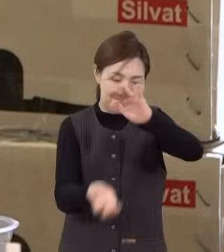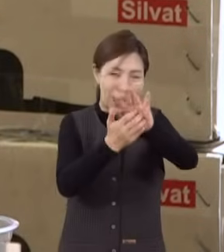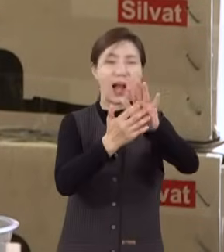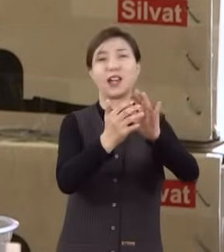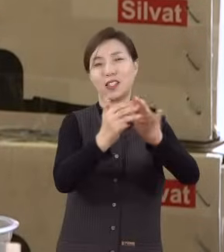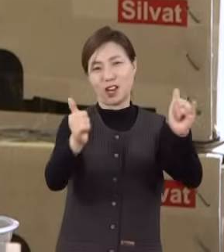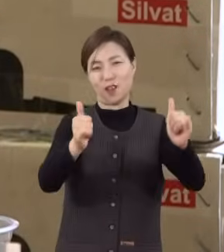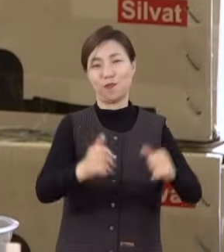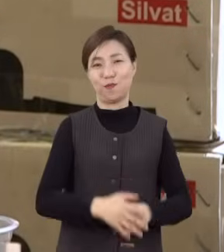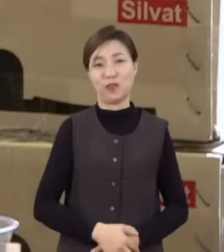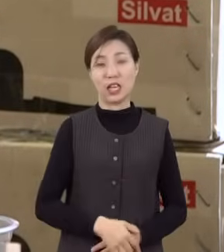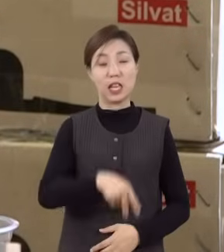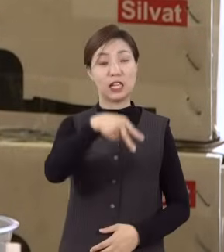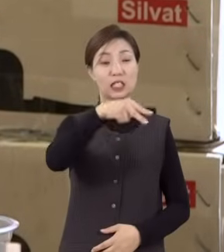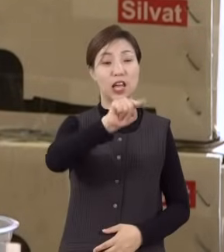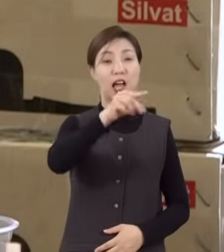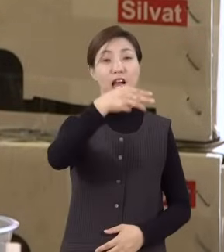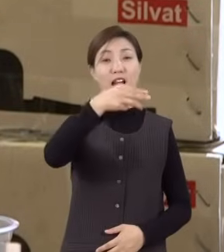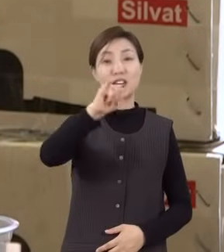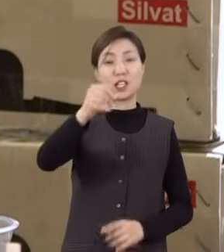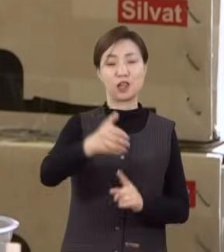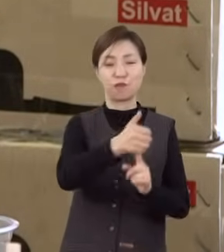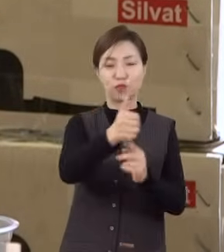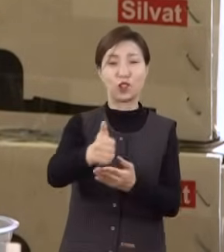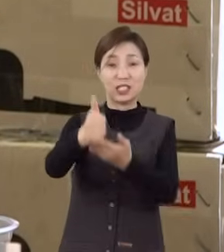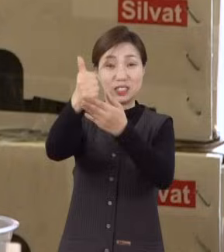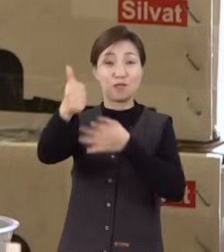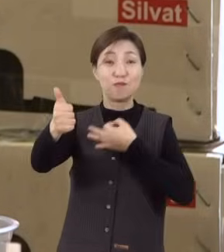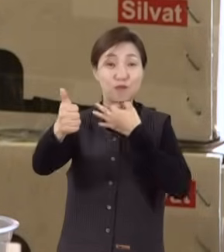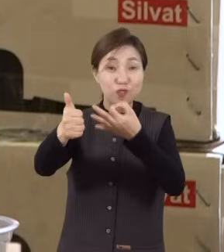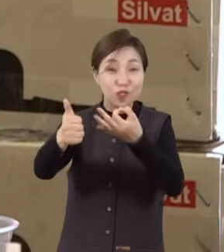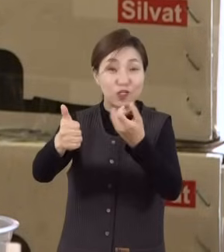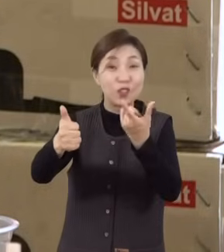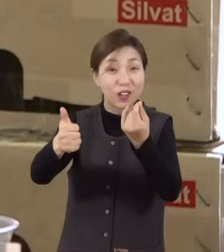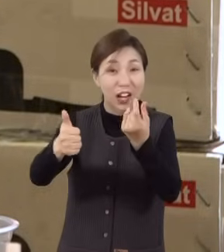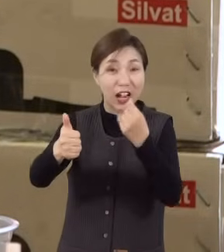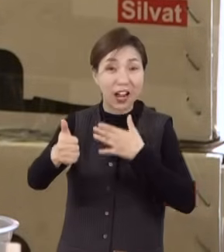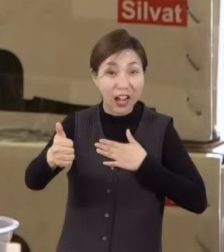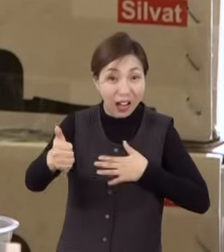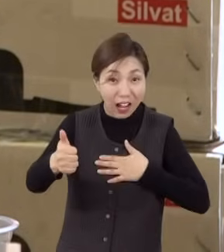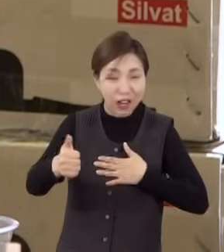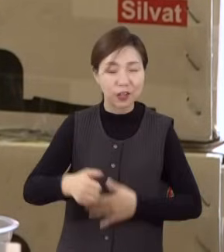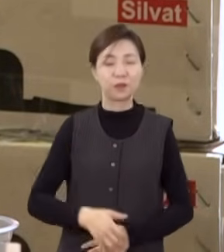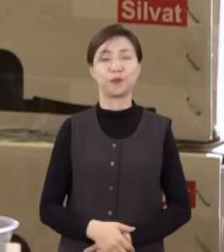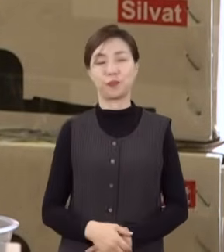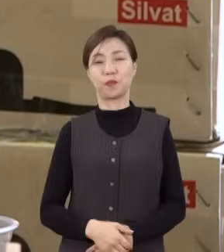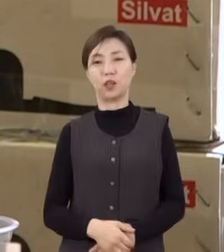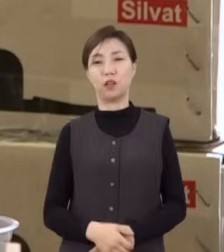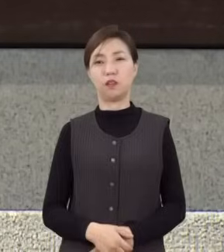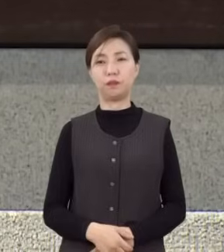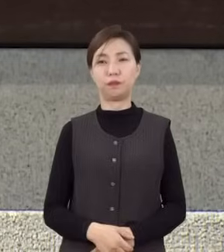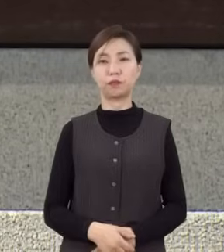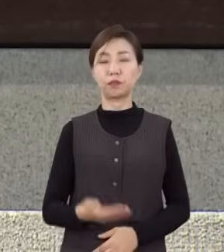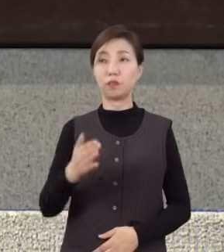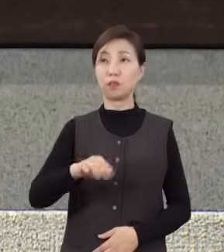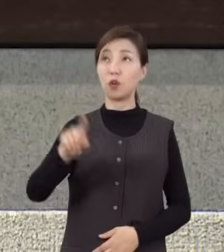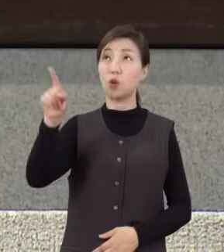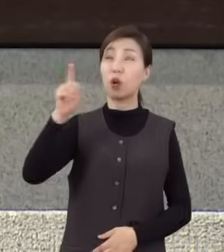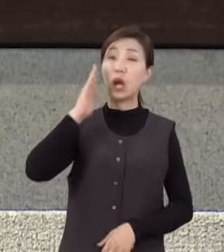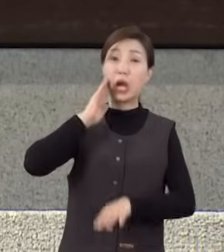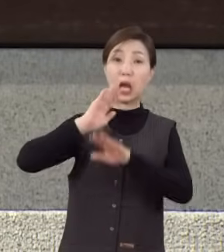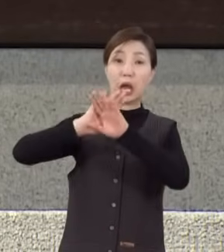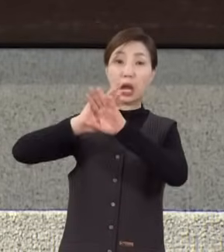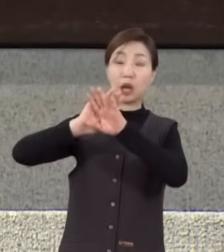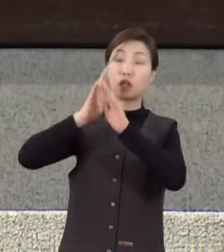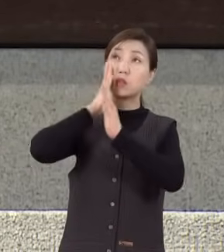부처님 뒤를 딱 따라 걷고 있는데 숲에서 매, 독수리에 쫓겨가지고 독수 비둘기 한